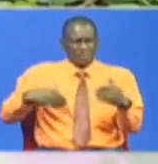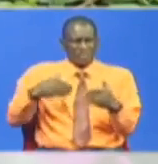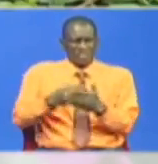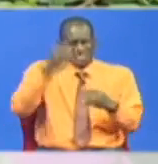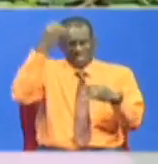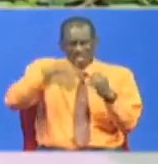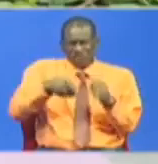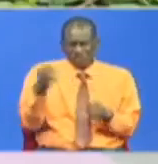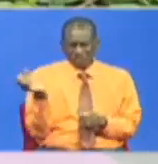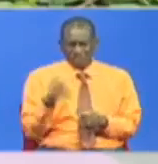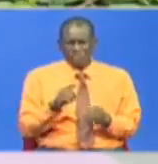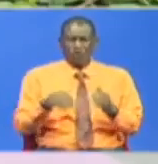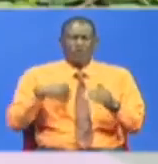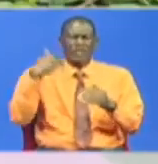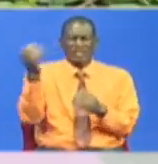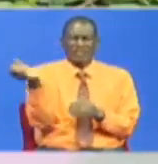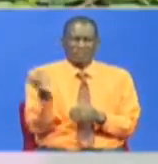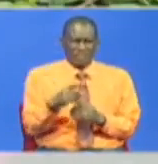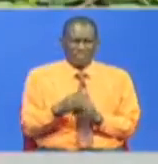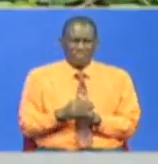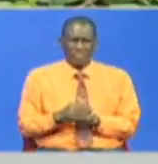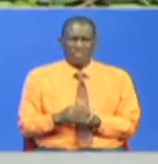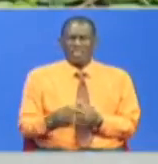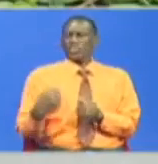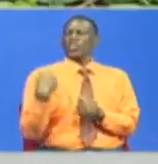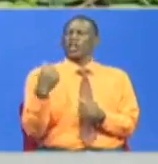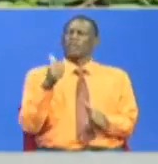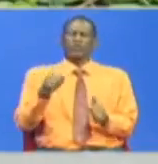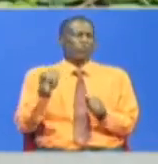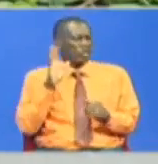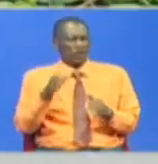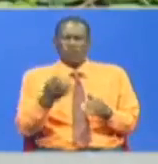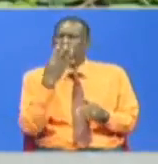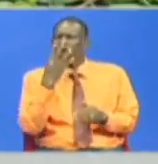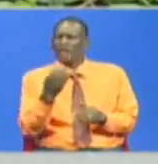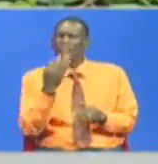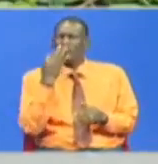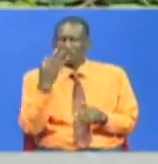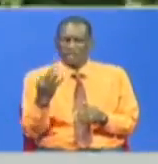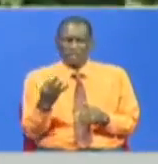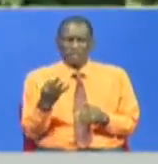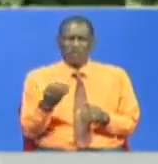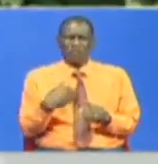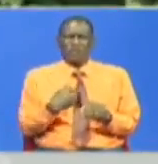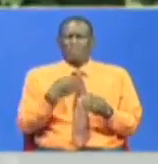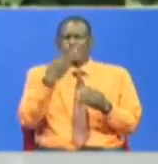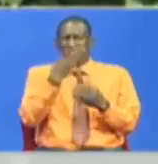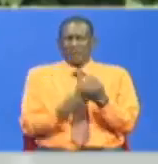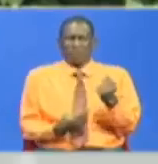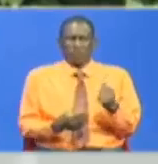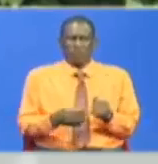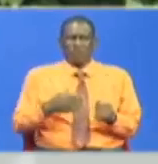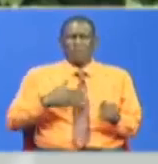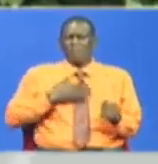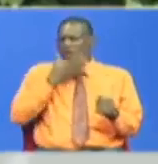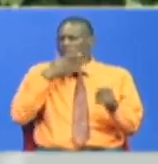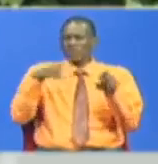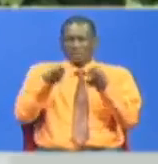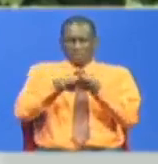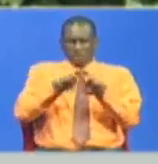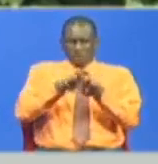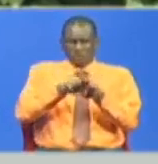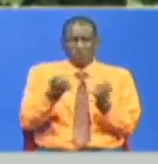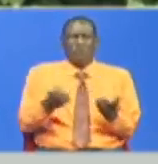huu ama mwisho wa mwezi ujao, hizi namba tunazikia za 400, 300 zitakuwa zimedouble. Ndugu yangu pia